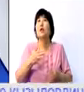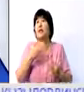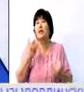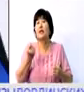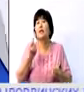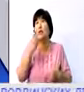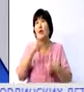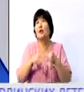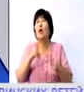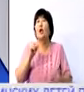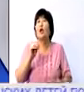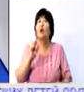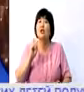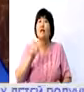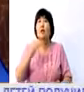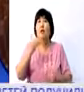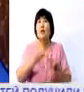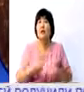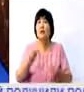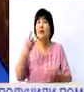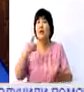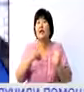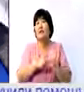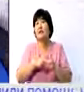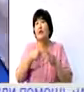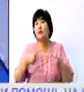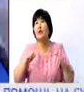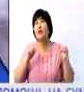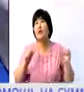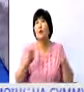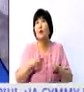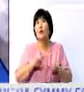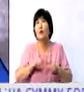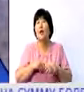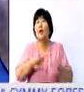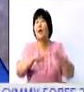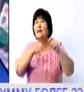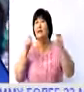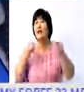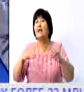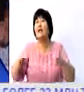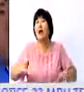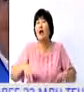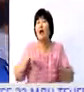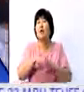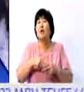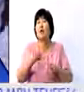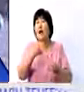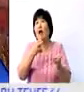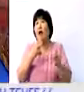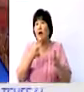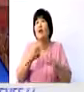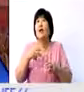являются традиционно кочевыми. В программе игр 37 видов спорта, в том числе стрельба из лука на скаку, соколиная охота,